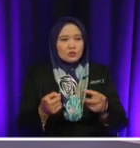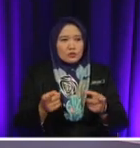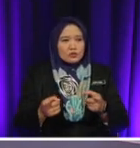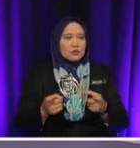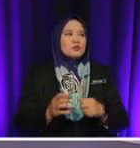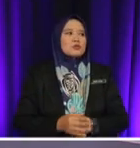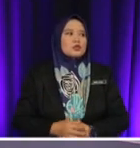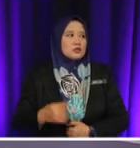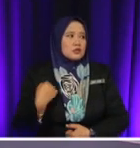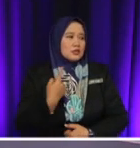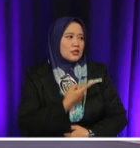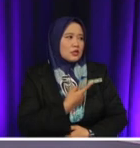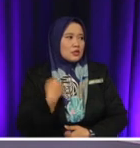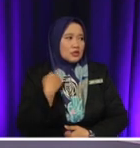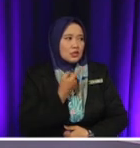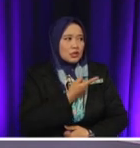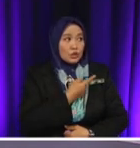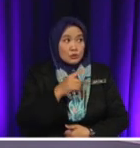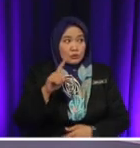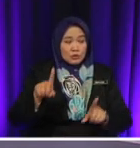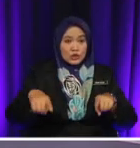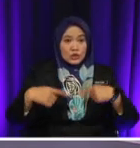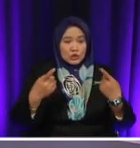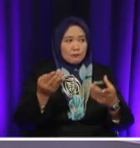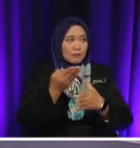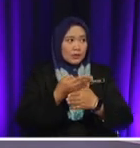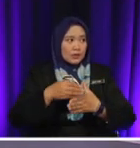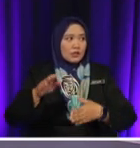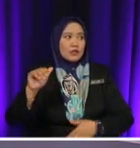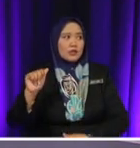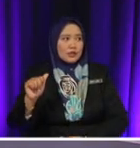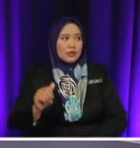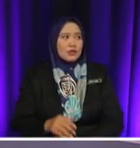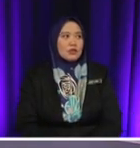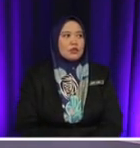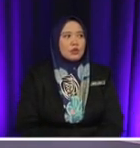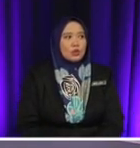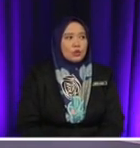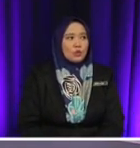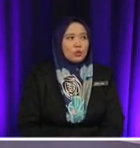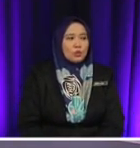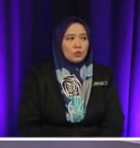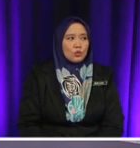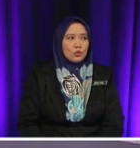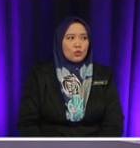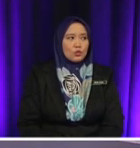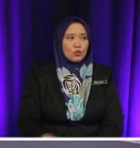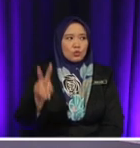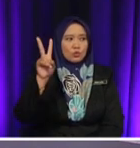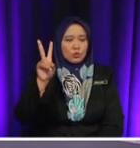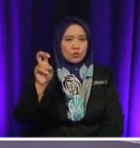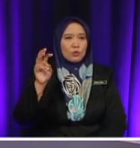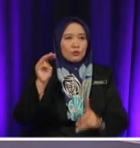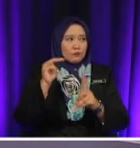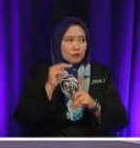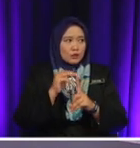a juga untuk 20 markah iaitu kemahiran proses sains okey soalan satu hingga empat ini adalah